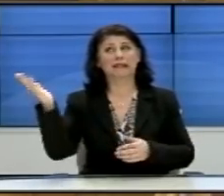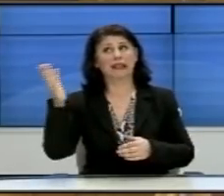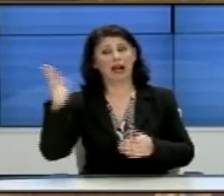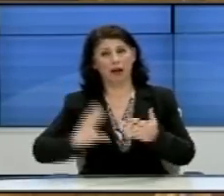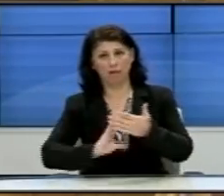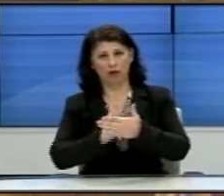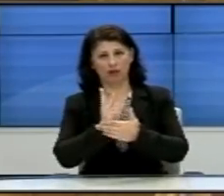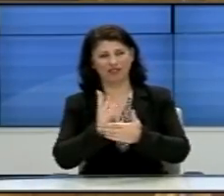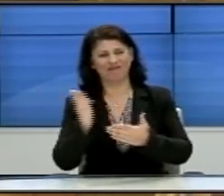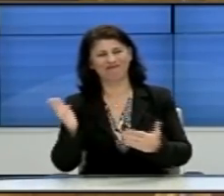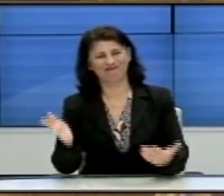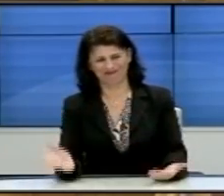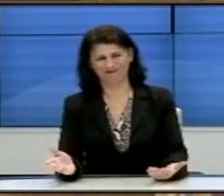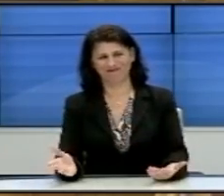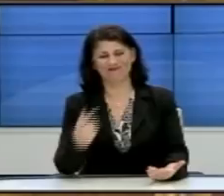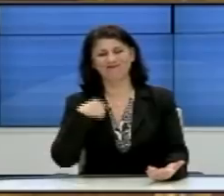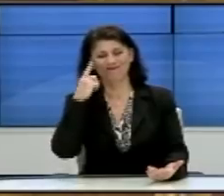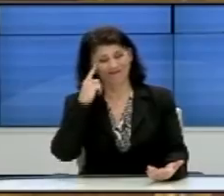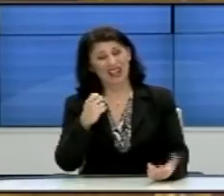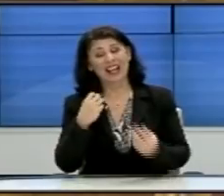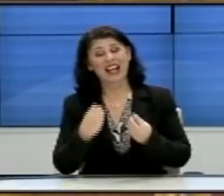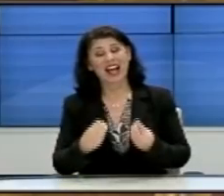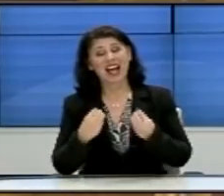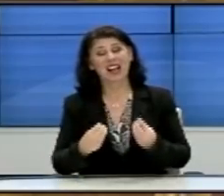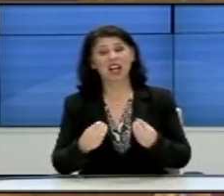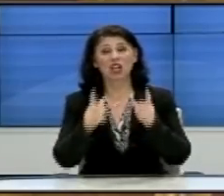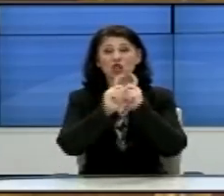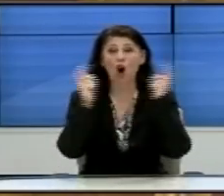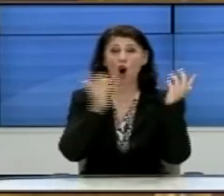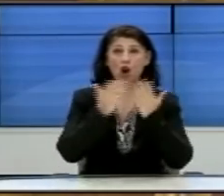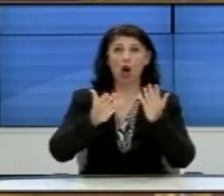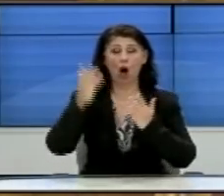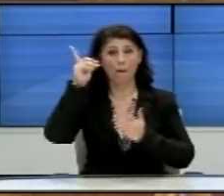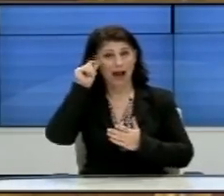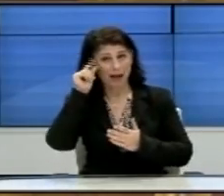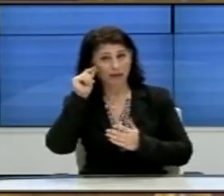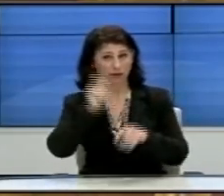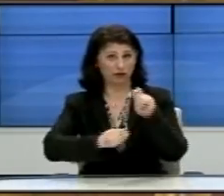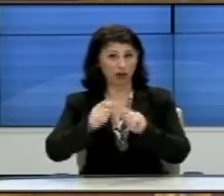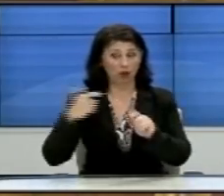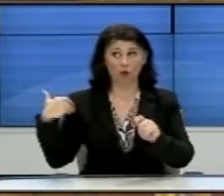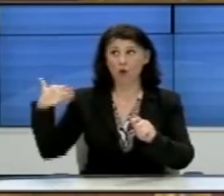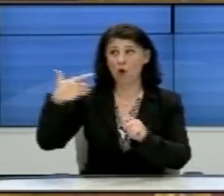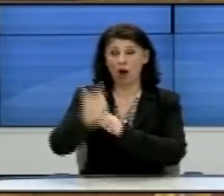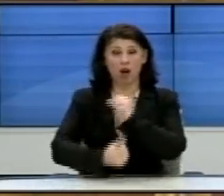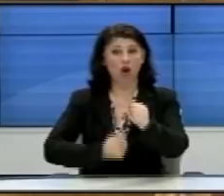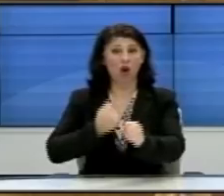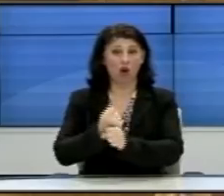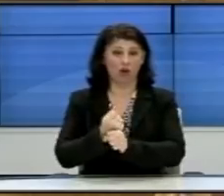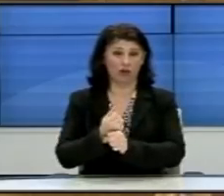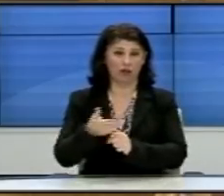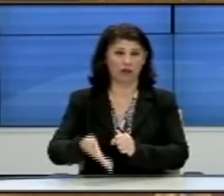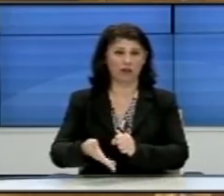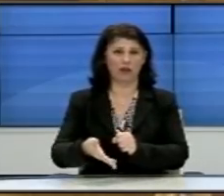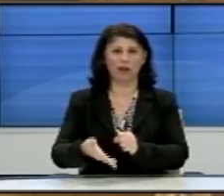πρόοδου, την ξέρουμε καλά. Το σχολείο και το πανεπιστήμιο που φτιάχνετε χρόνια τώρα, που μια ζωή